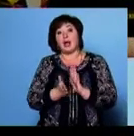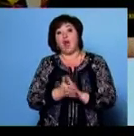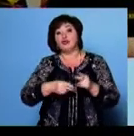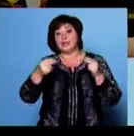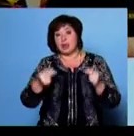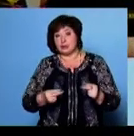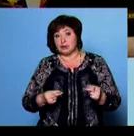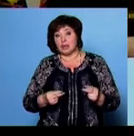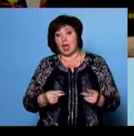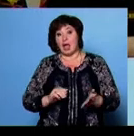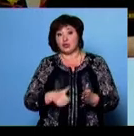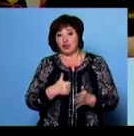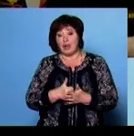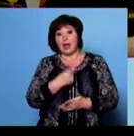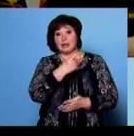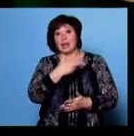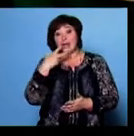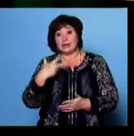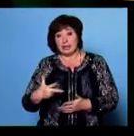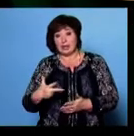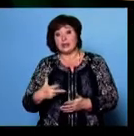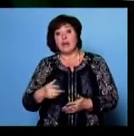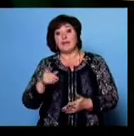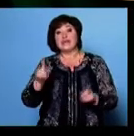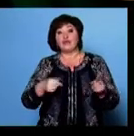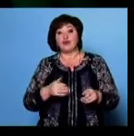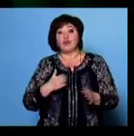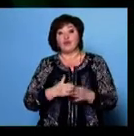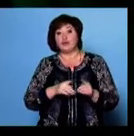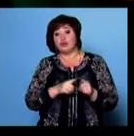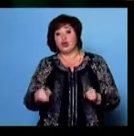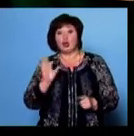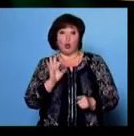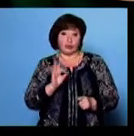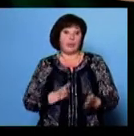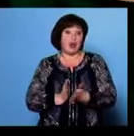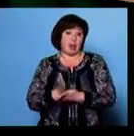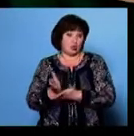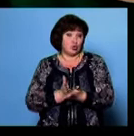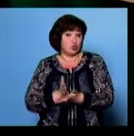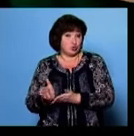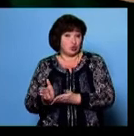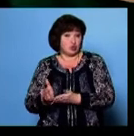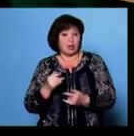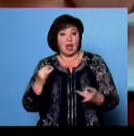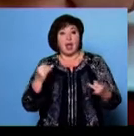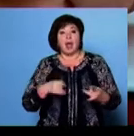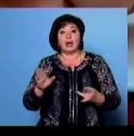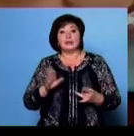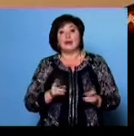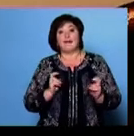основу. Треть всех призывников отправится к месту службы в течение октября. Об этом рассказали в военном комиссариате республики.